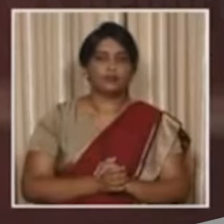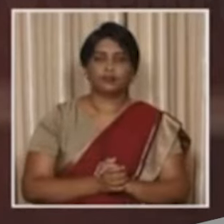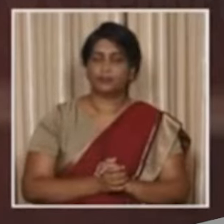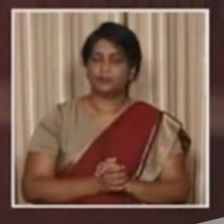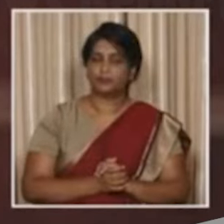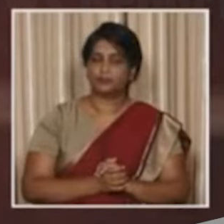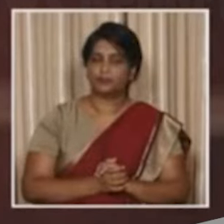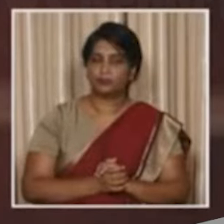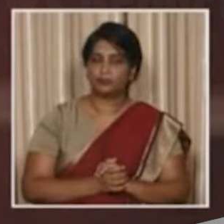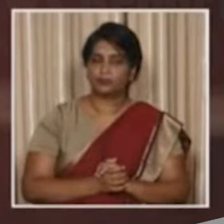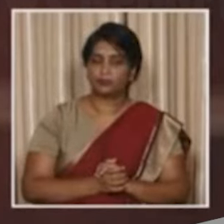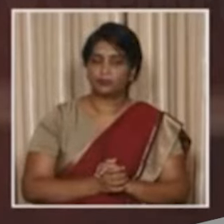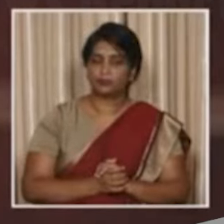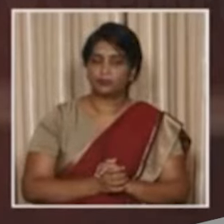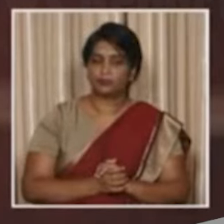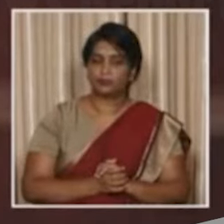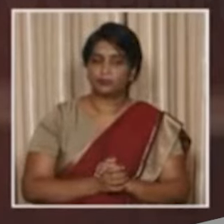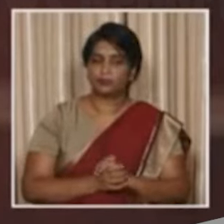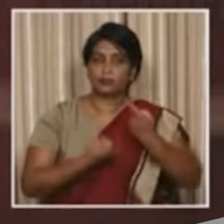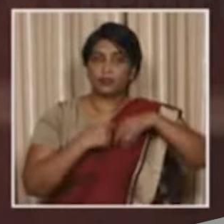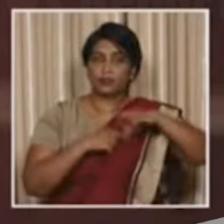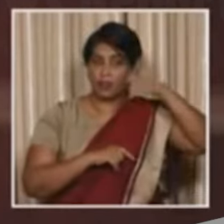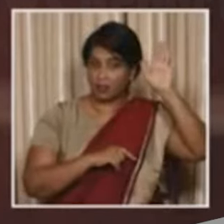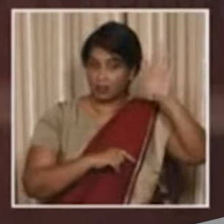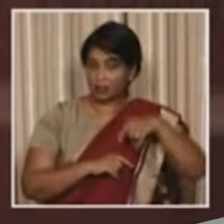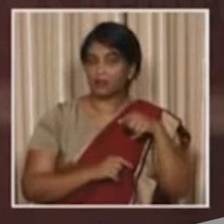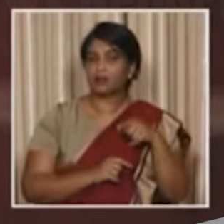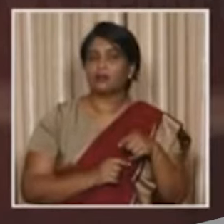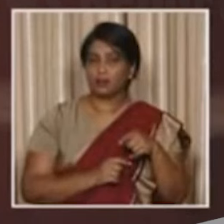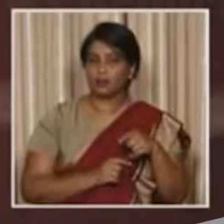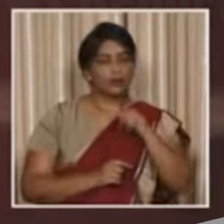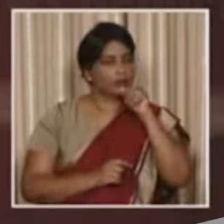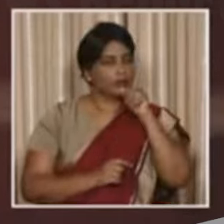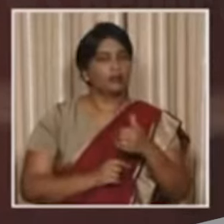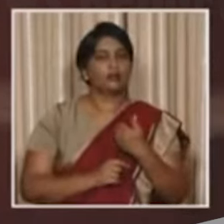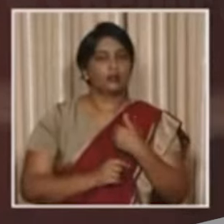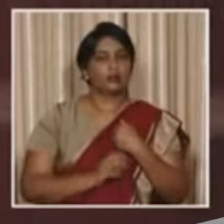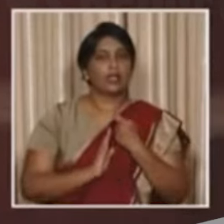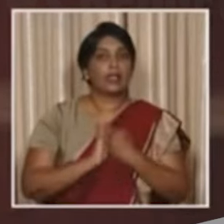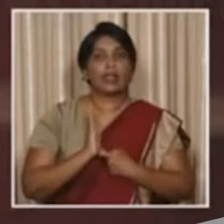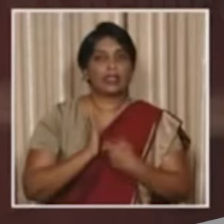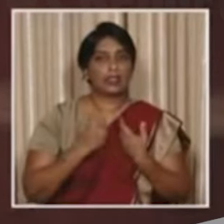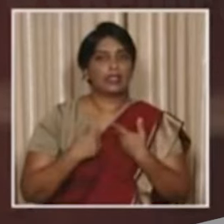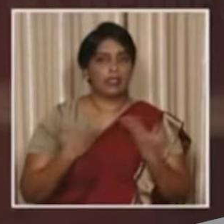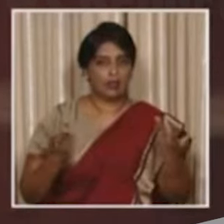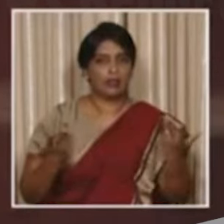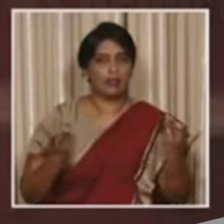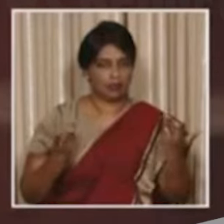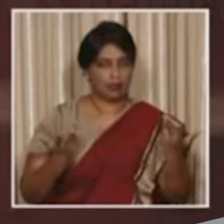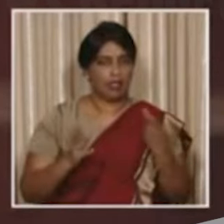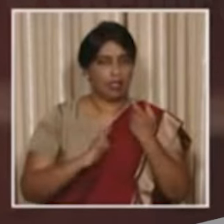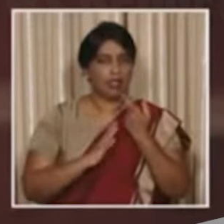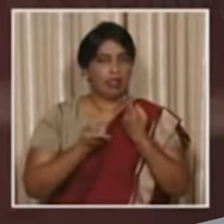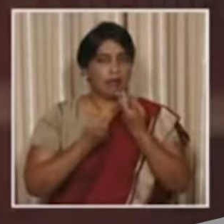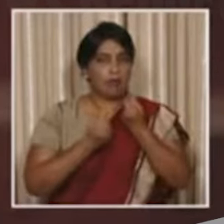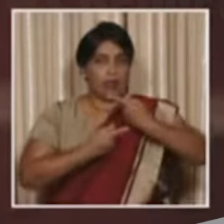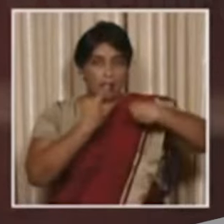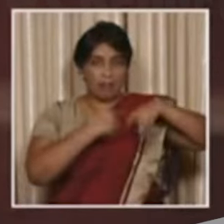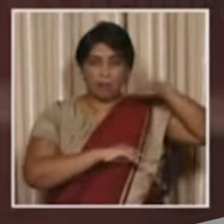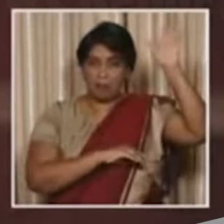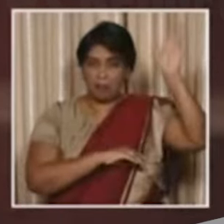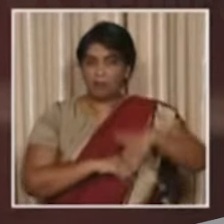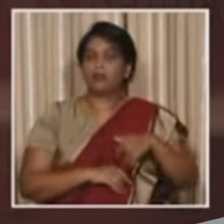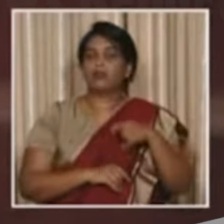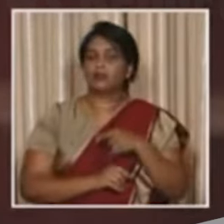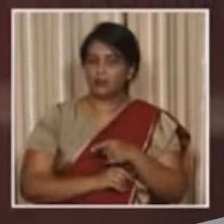මේ රිකවරි ඔෆ් ඇසට්ස් කියන එක ඇත්තට මේකට අපිට නීතියක් තිබ්බේ නැහැනේ. ද රිකවරි ඔෆ් ඇසට්ස් එකට කවුරු